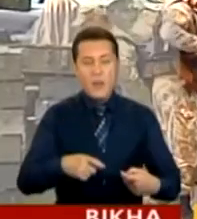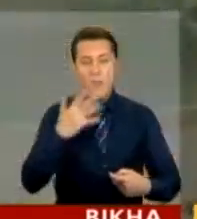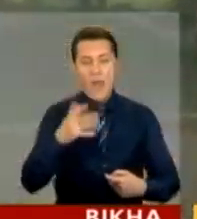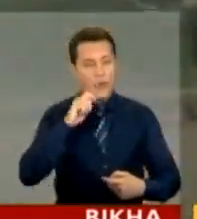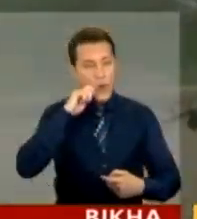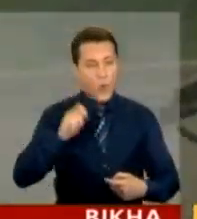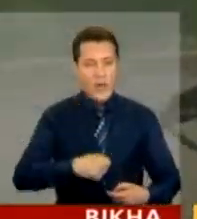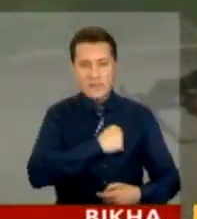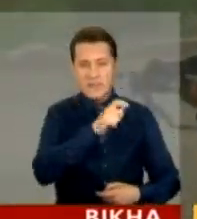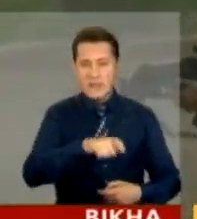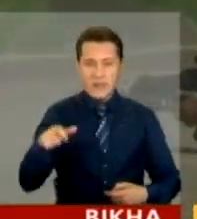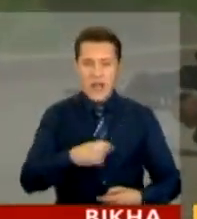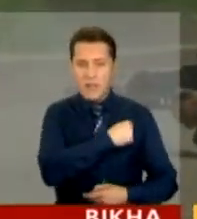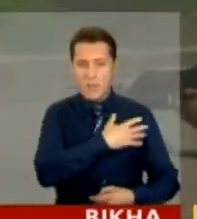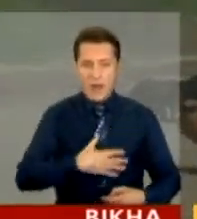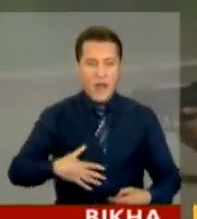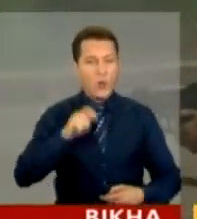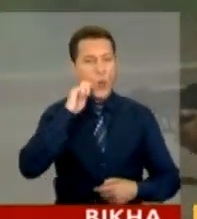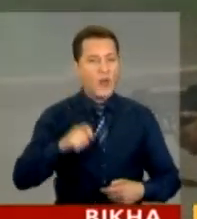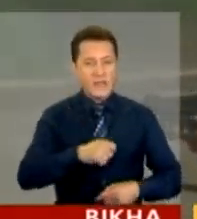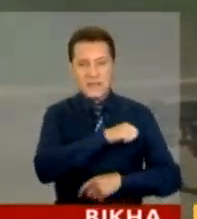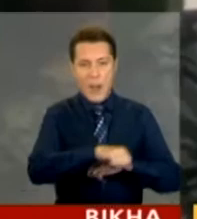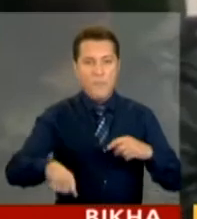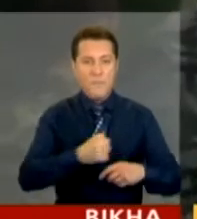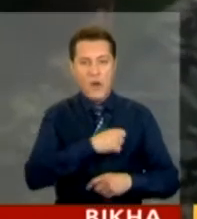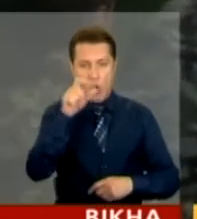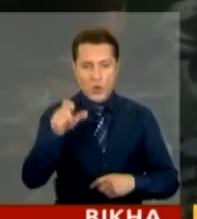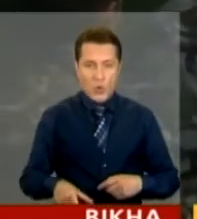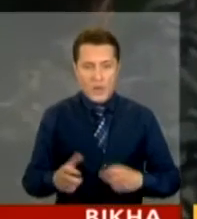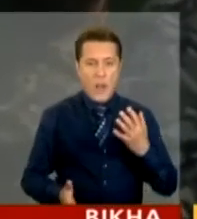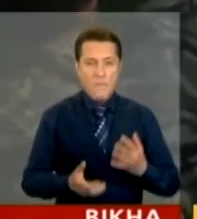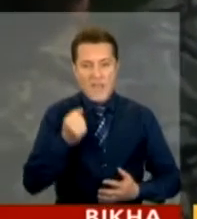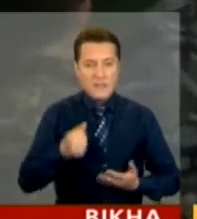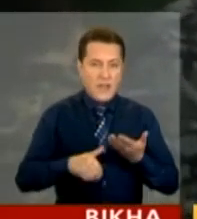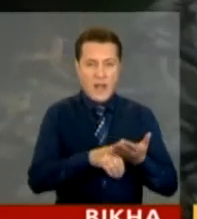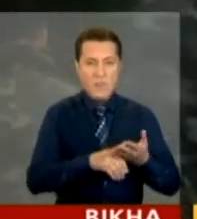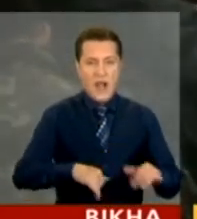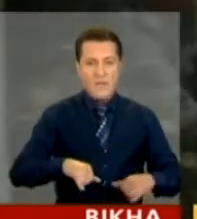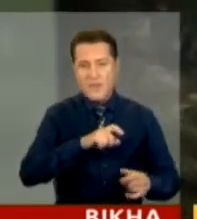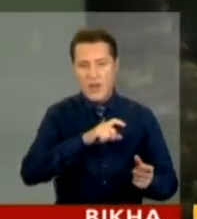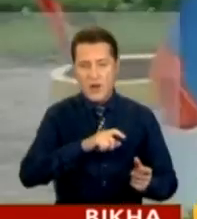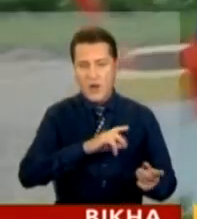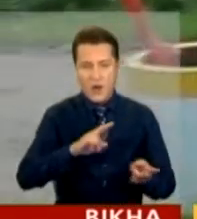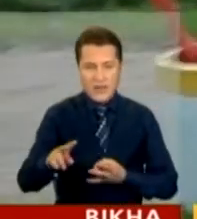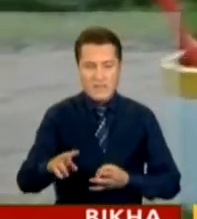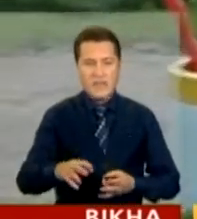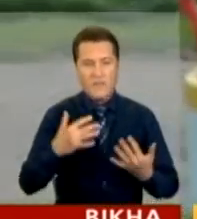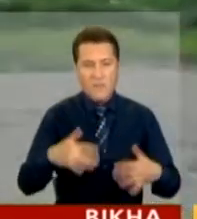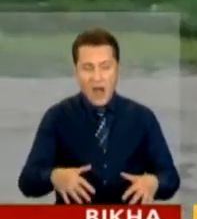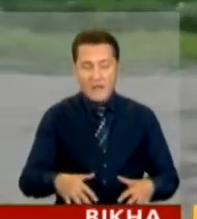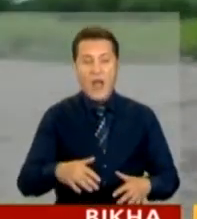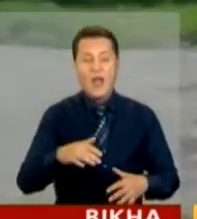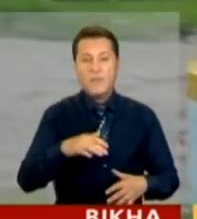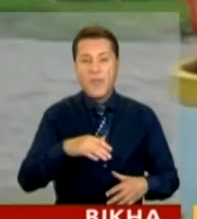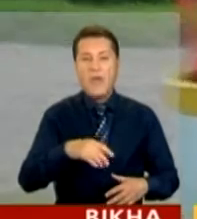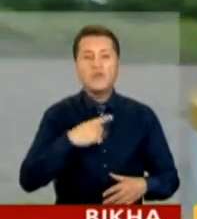солдатів поранено. Поранений також український прикордонник. Підтримка терористів у захоплених містах падає. Ось, наприклад, відео із Горлівки. Там